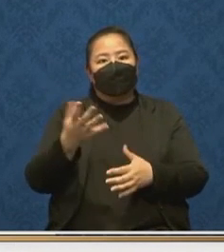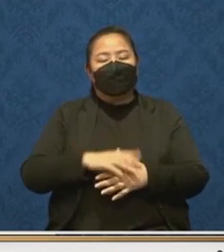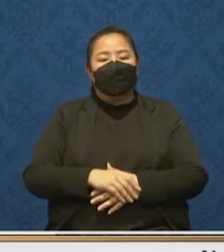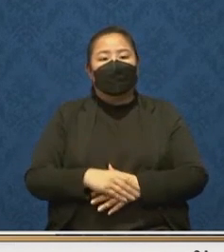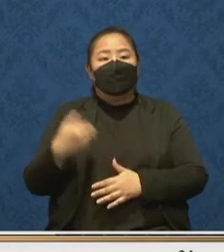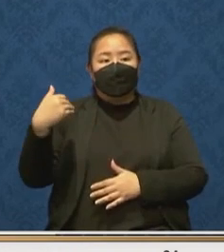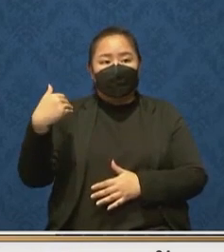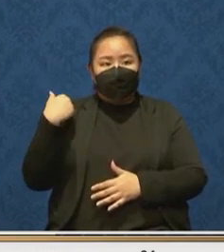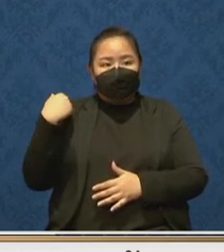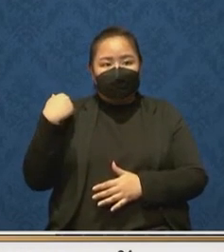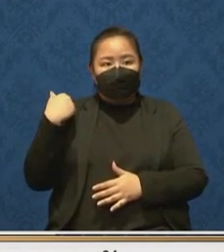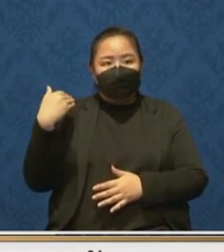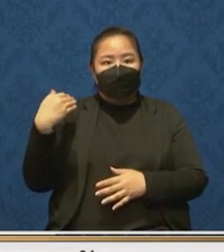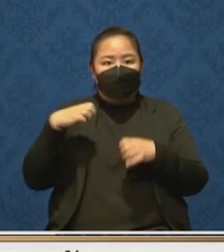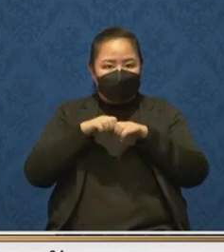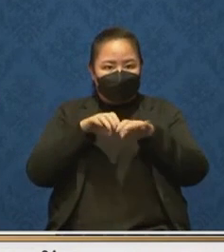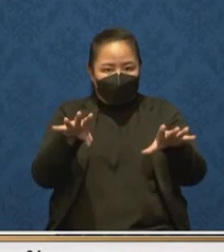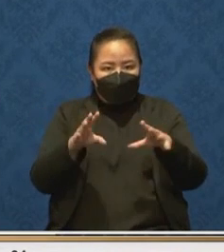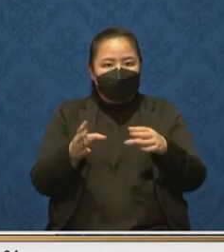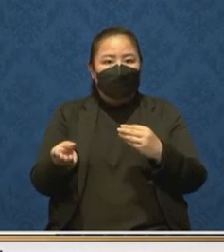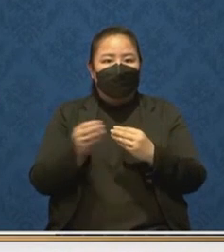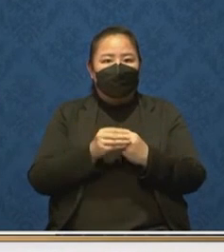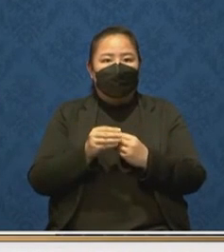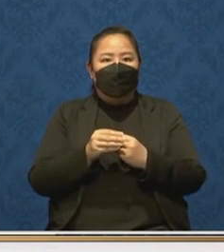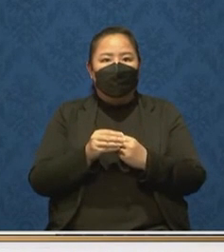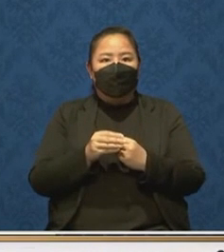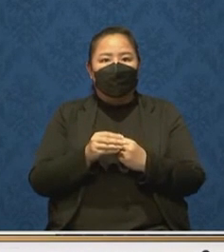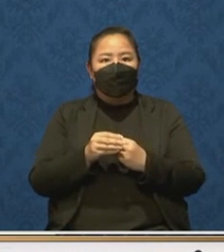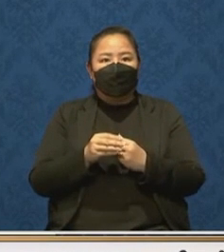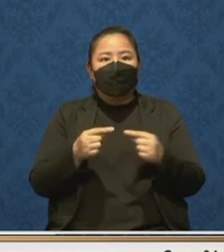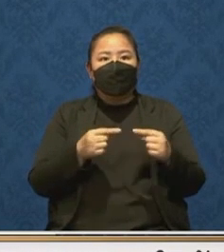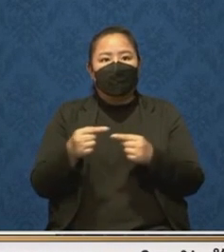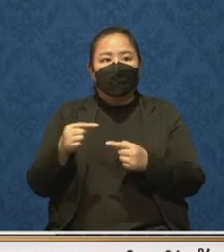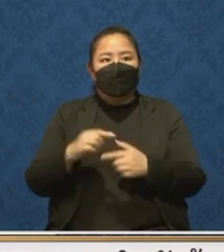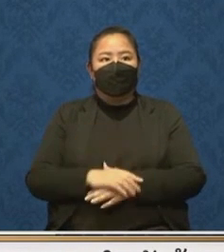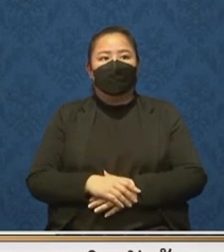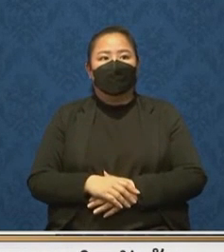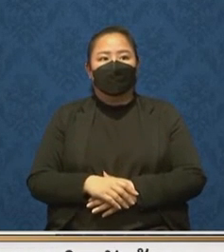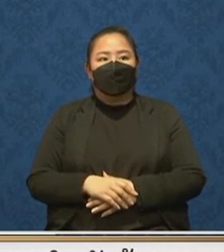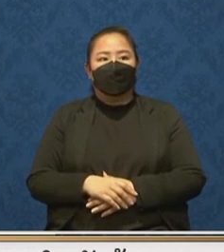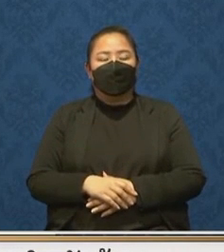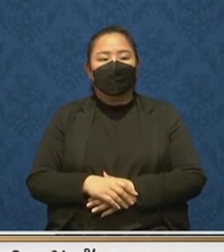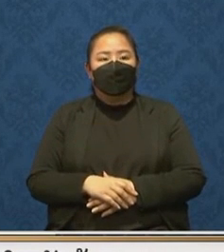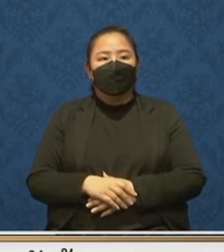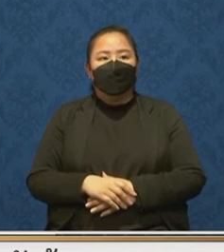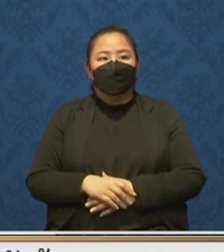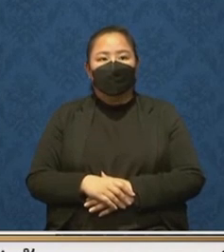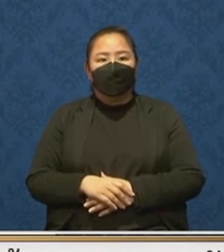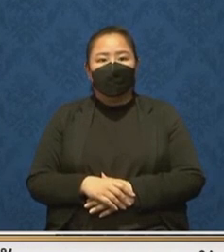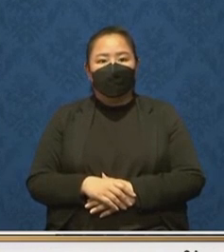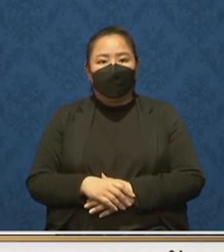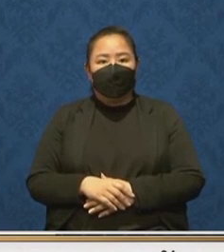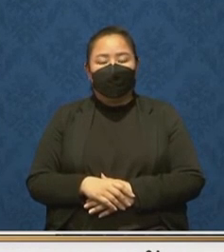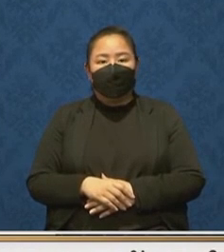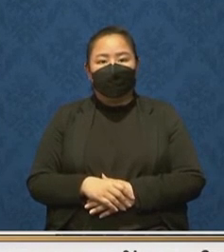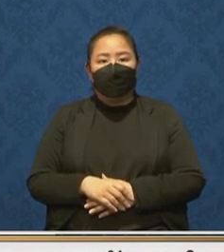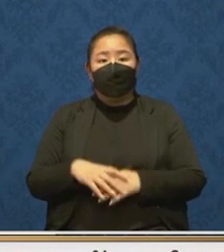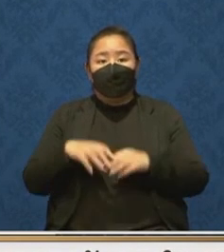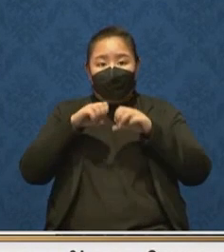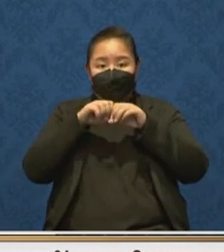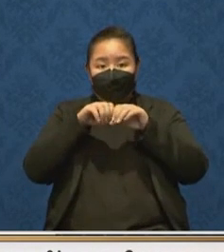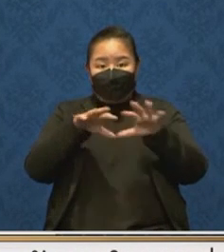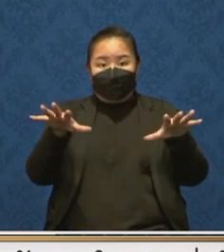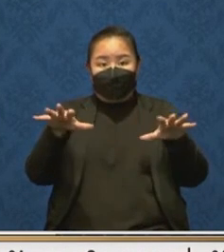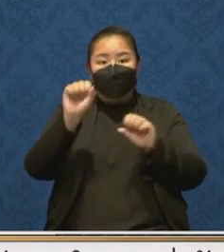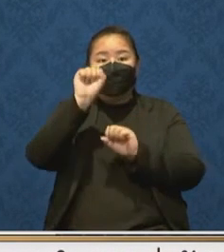จะมีปญหาระบัดทรนแรงเกิดขึ้นต่ไปครับหลังจากประกาศ